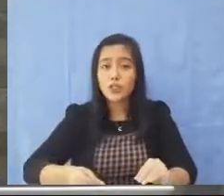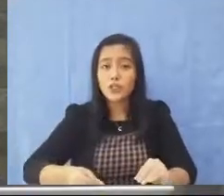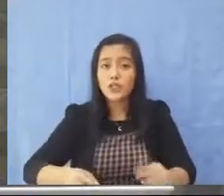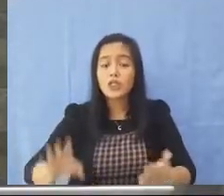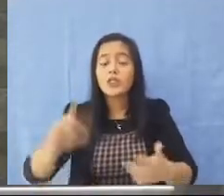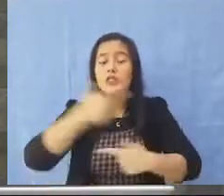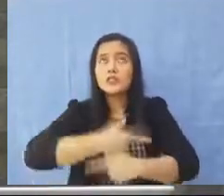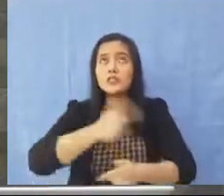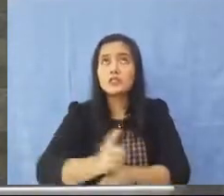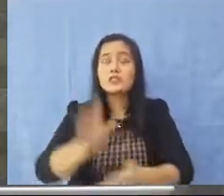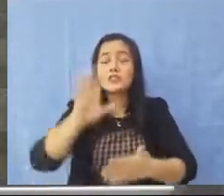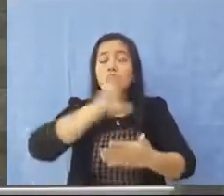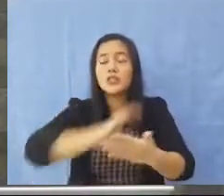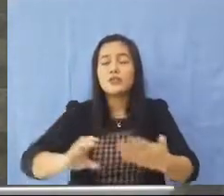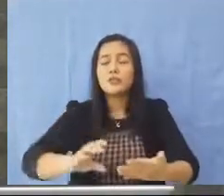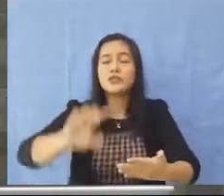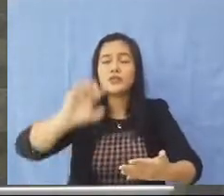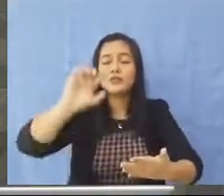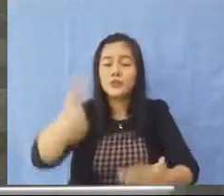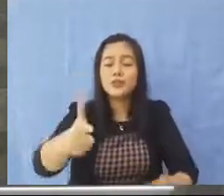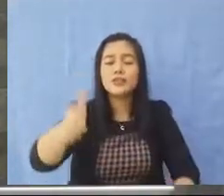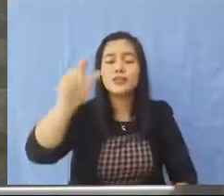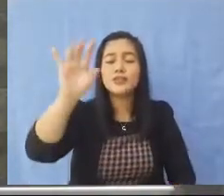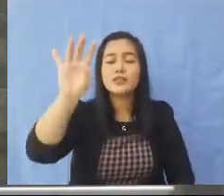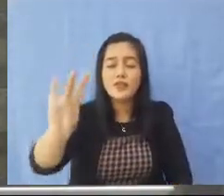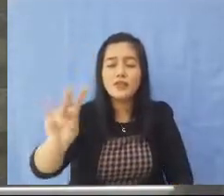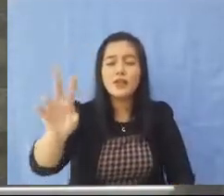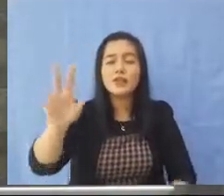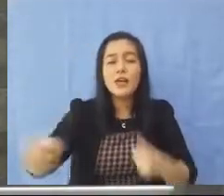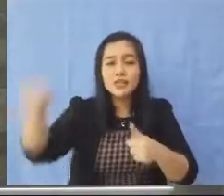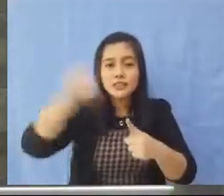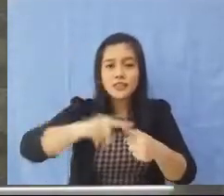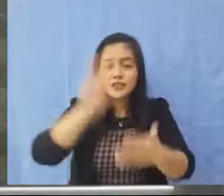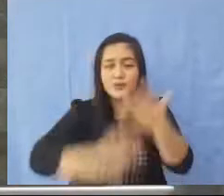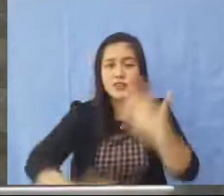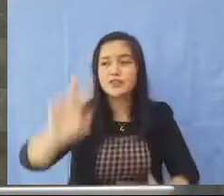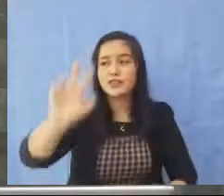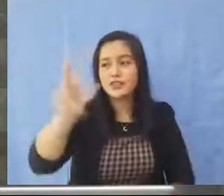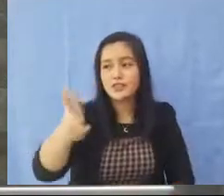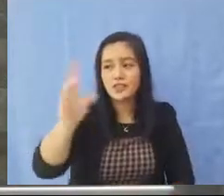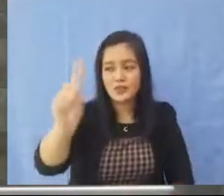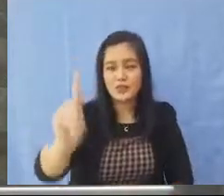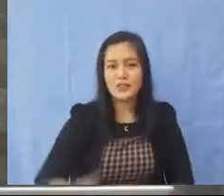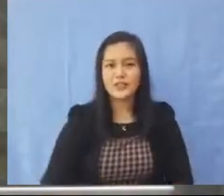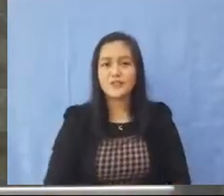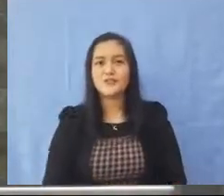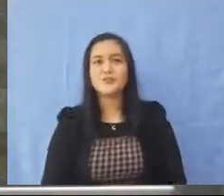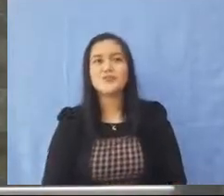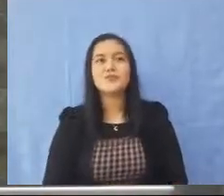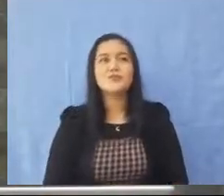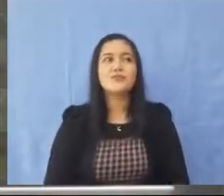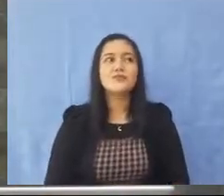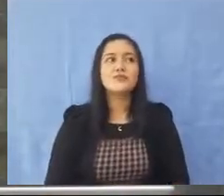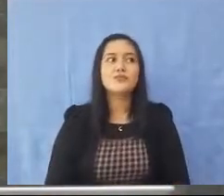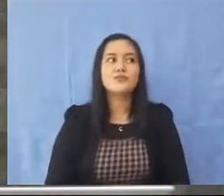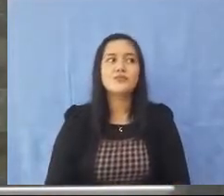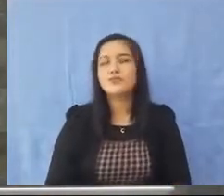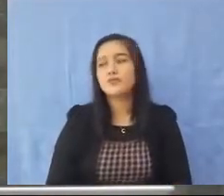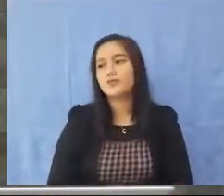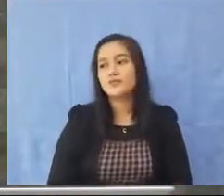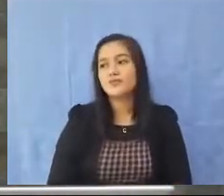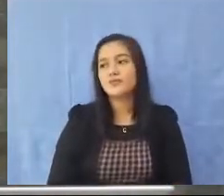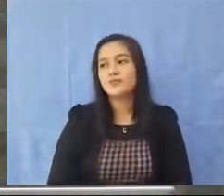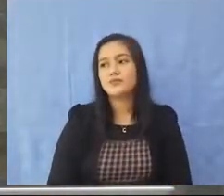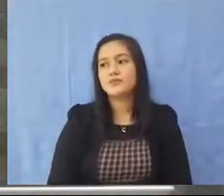from 37 to verse 50, chapter 50, yan naman po yung buhay ni Joseph. Now, like I said, sa